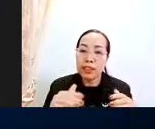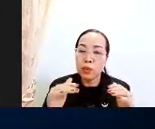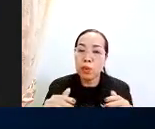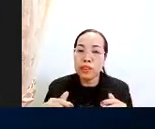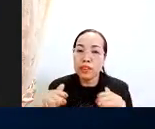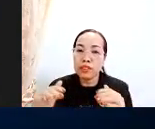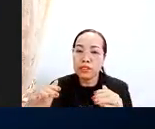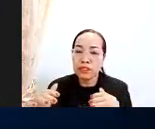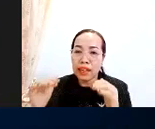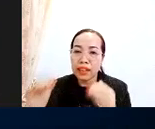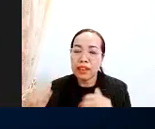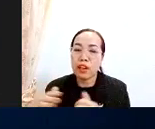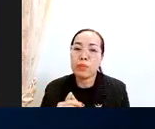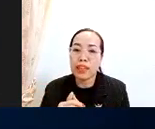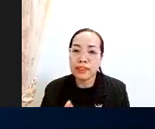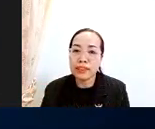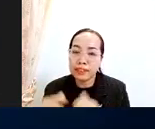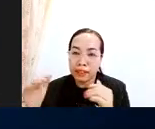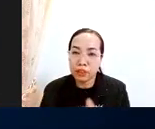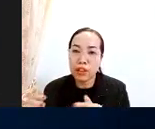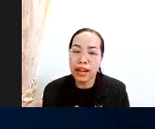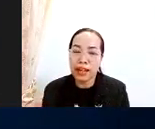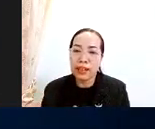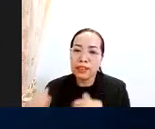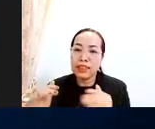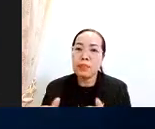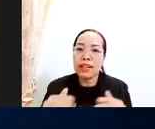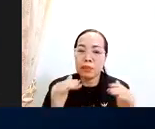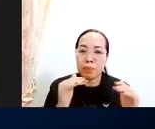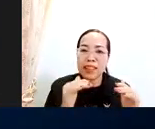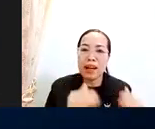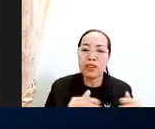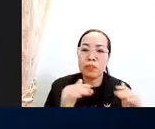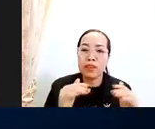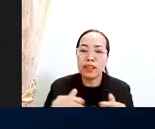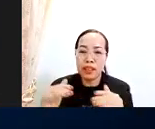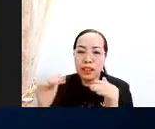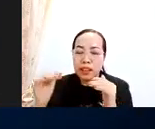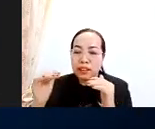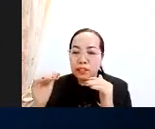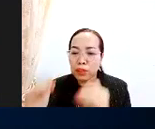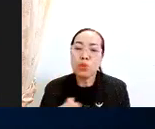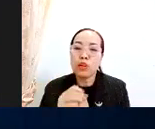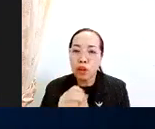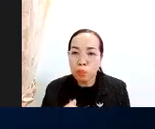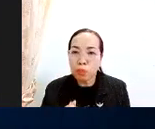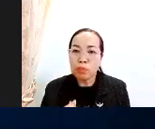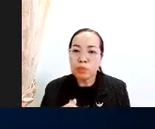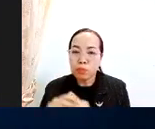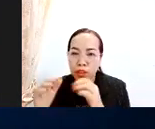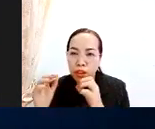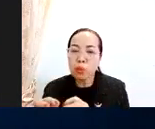chôn đai cu bỏ dân, đà nơi krom sai dân tàng son khang, dân mình ai đau tập mơ tế bằng tụ